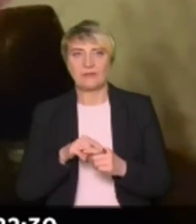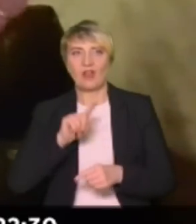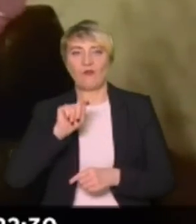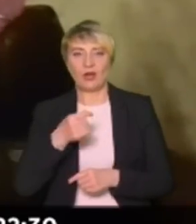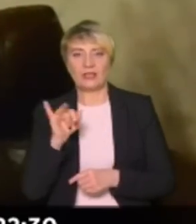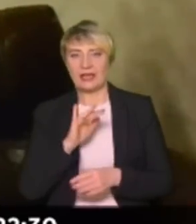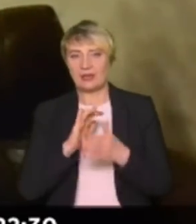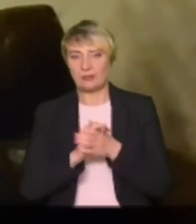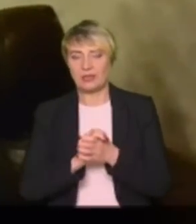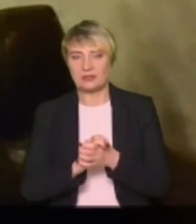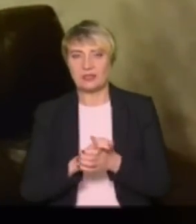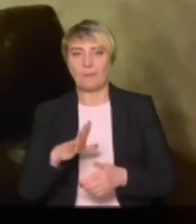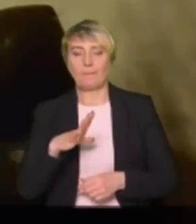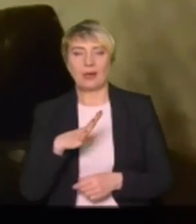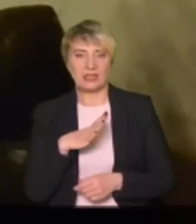большими темами.